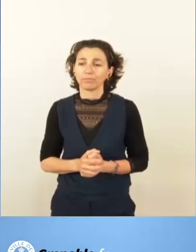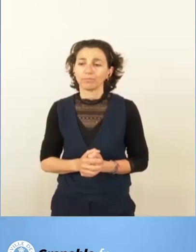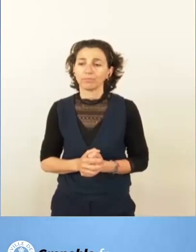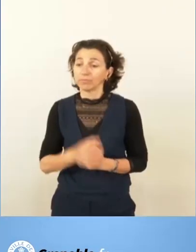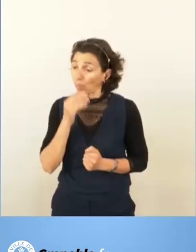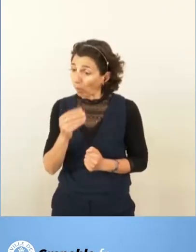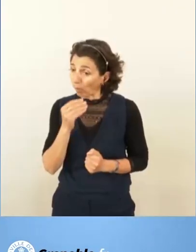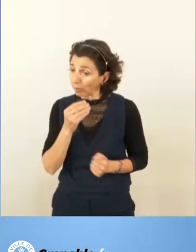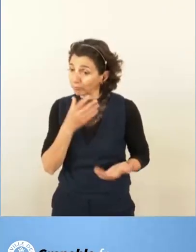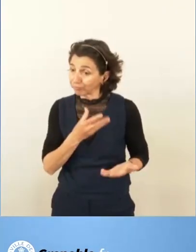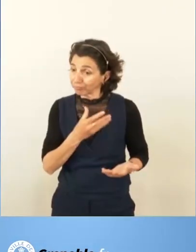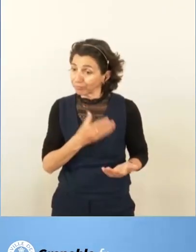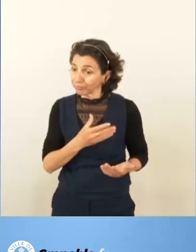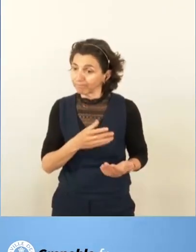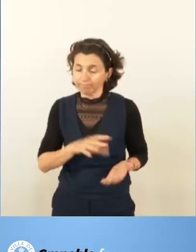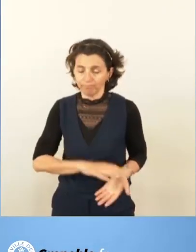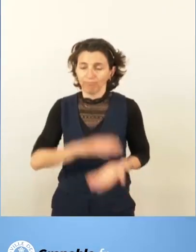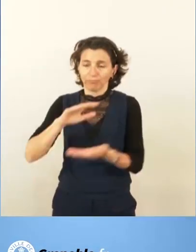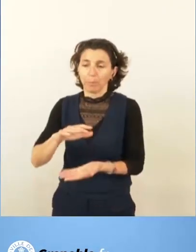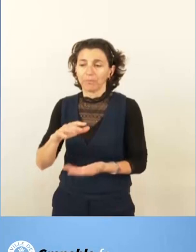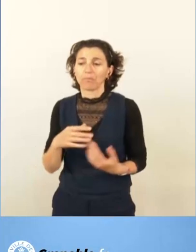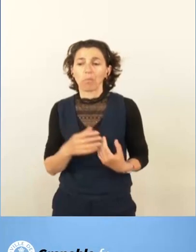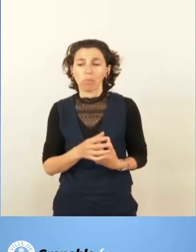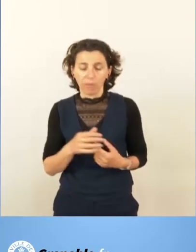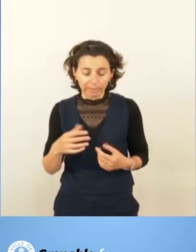c'est bon alors